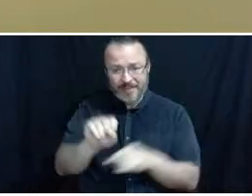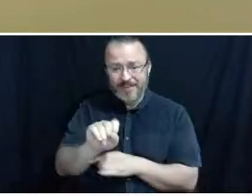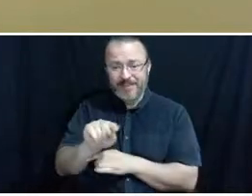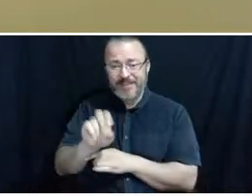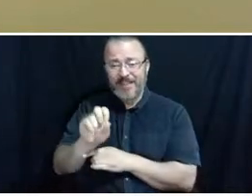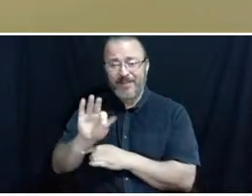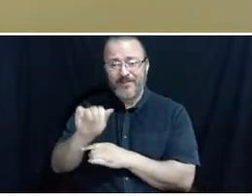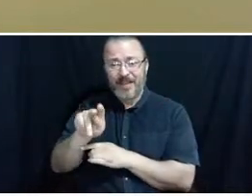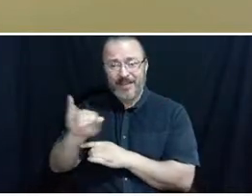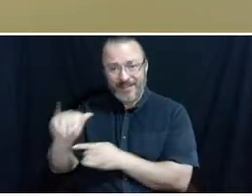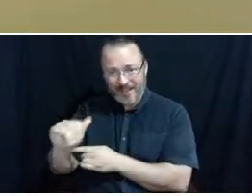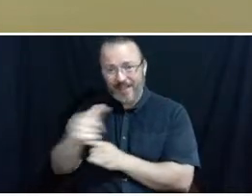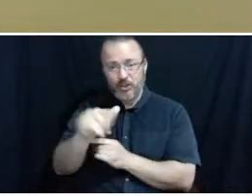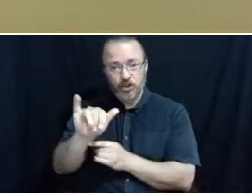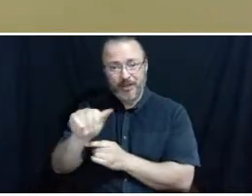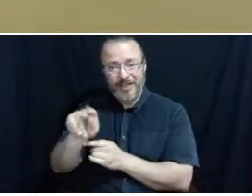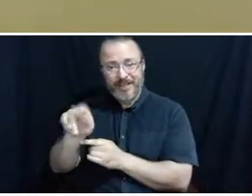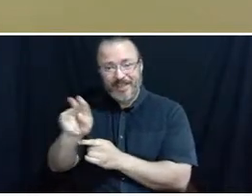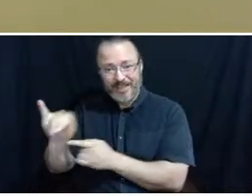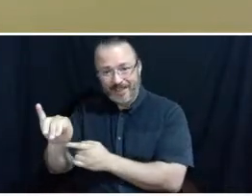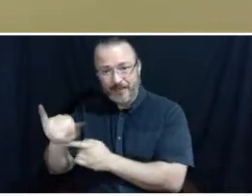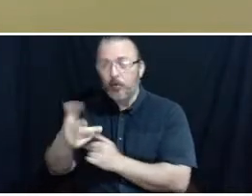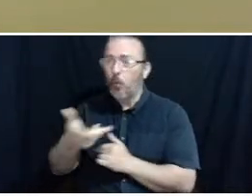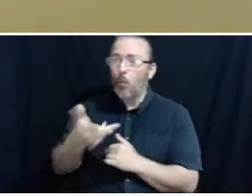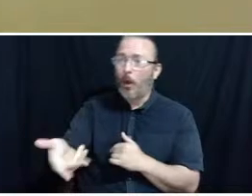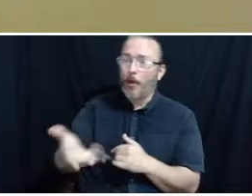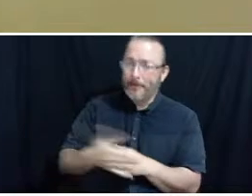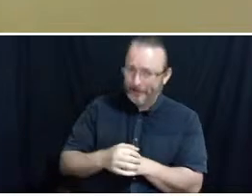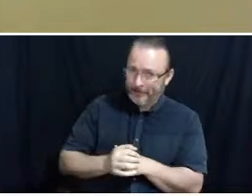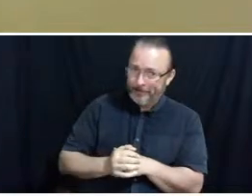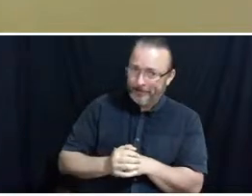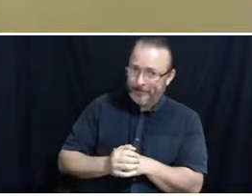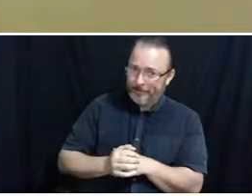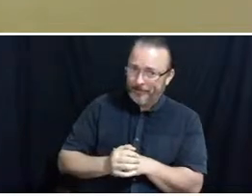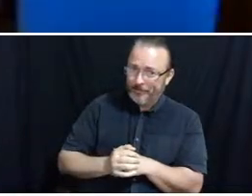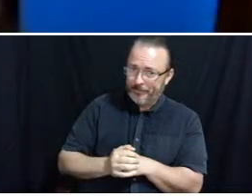l'éducation, Stefania Giannini. Bienvenue, Madame Giannini.